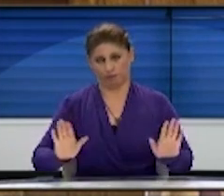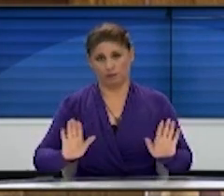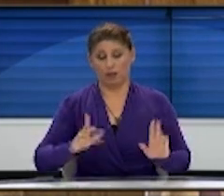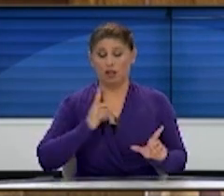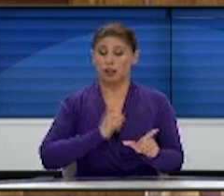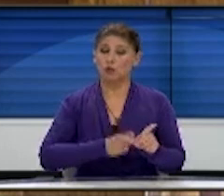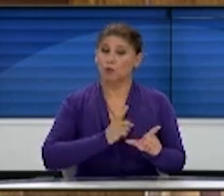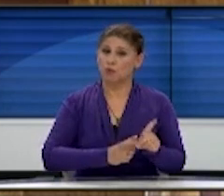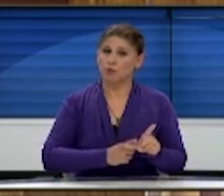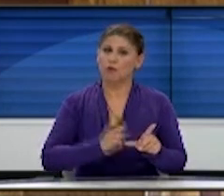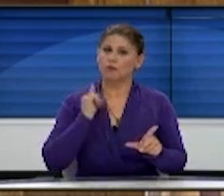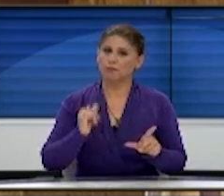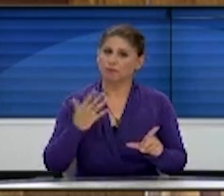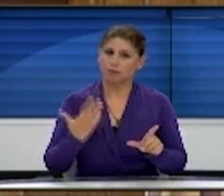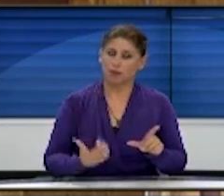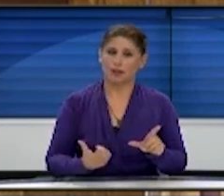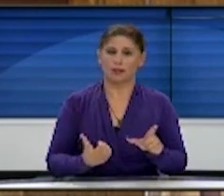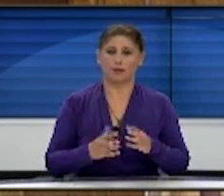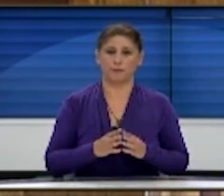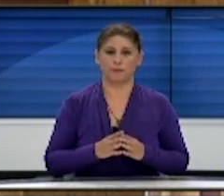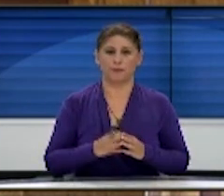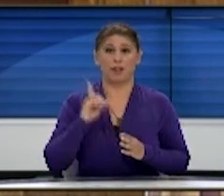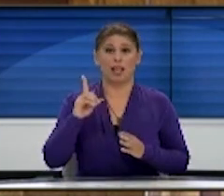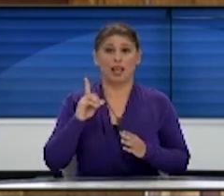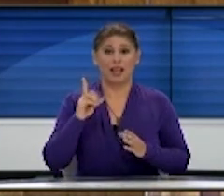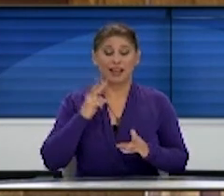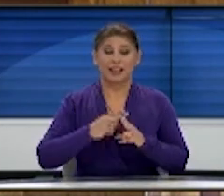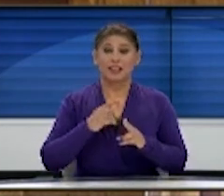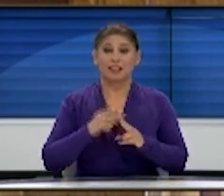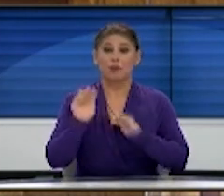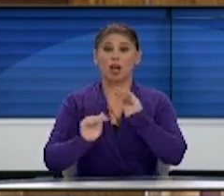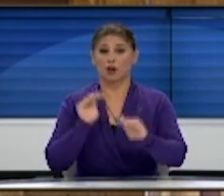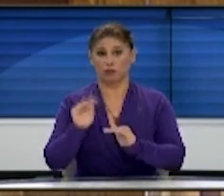το ΚΚΕ εξακολουθεί να υπάρχει ένα κρίσιμο ερώτημα.